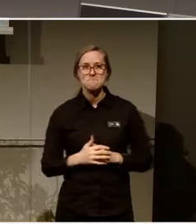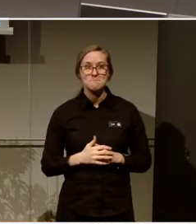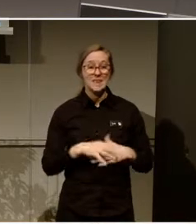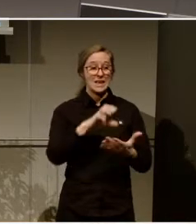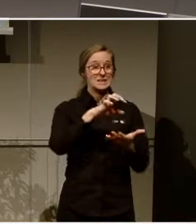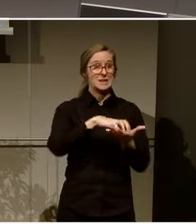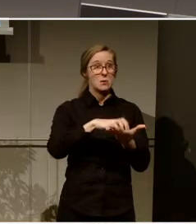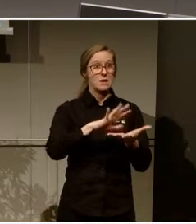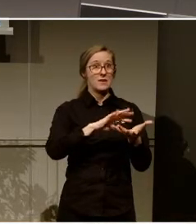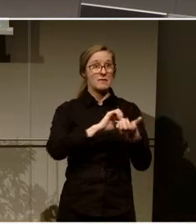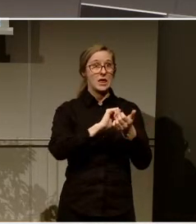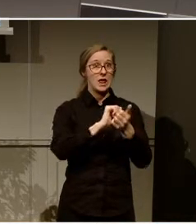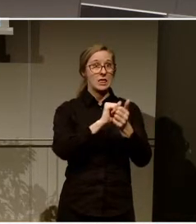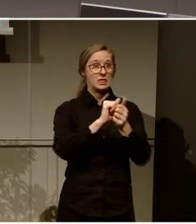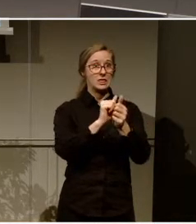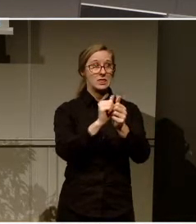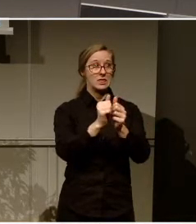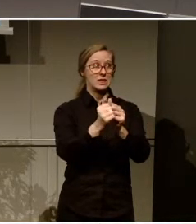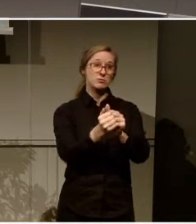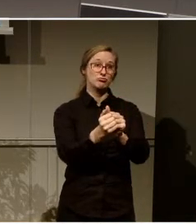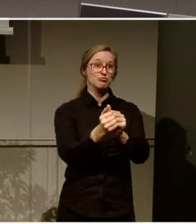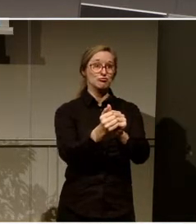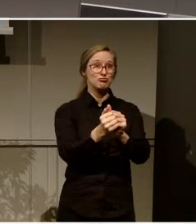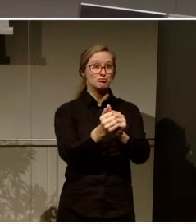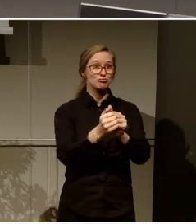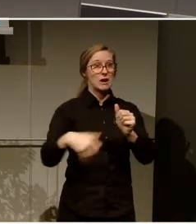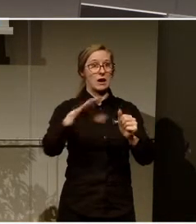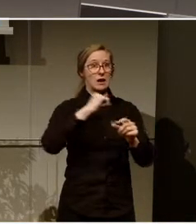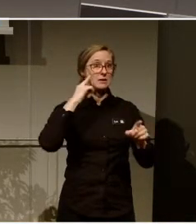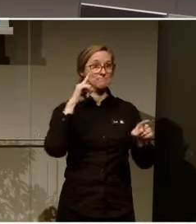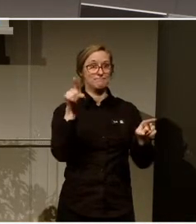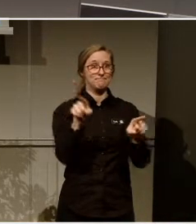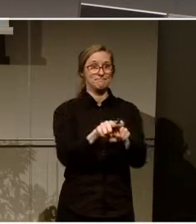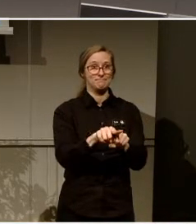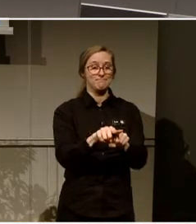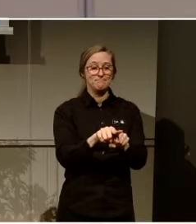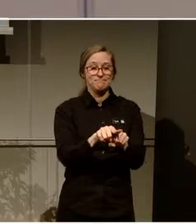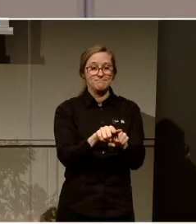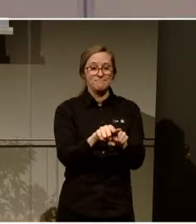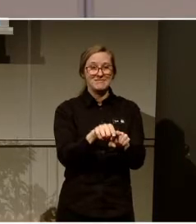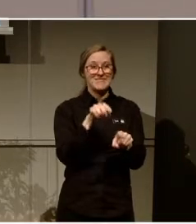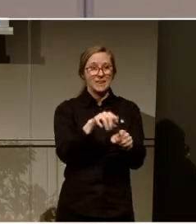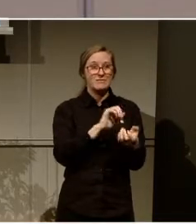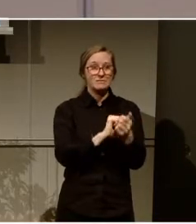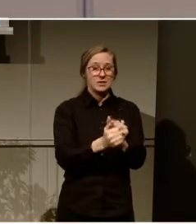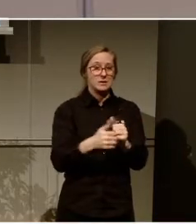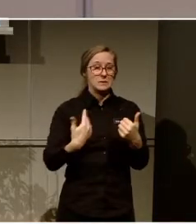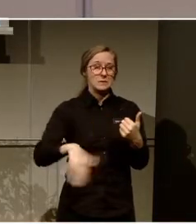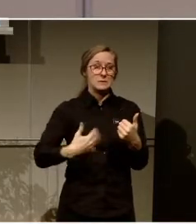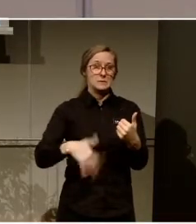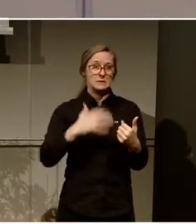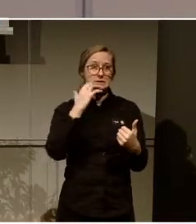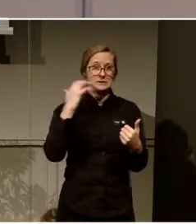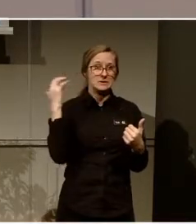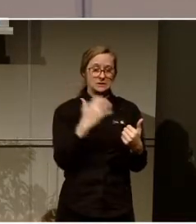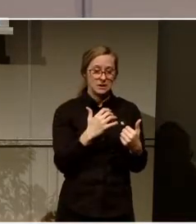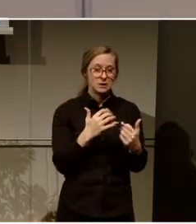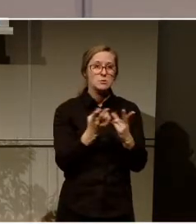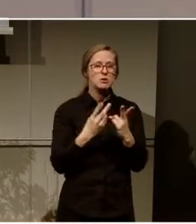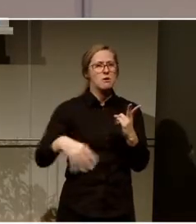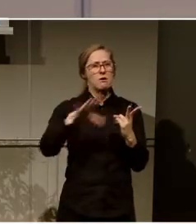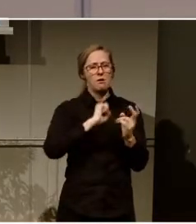Samhället förändras. Det är någonting vi är alla överens om, och det är en stor förändring som pågår, och då är det självklart att